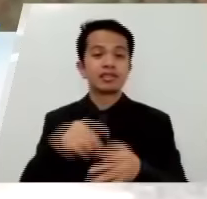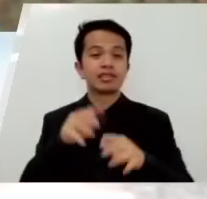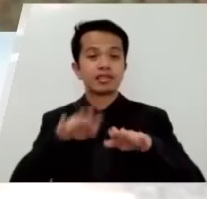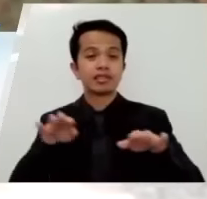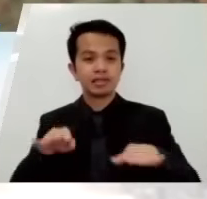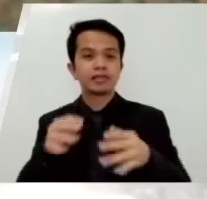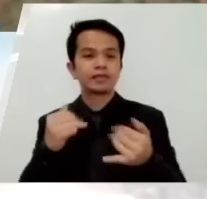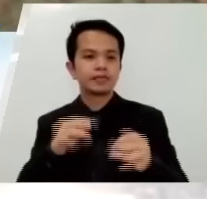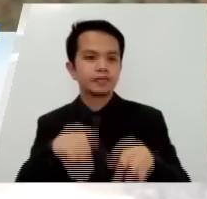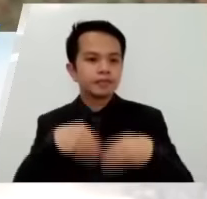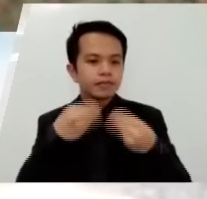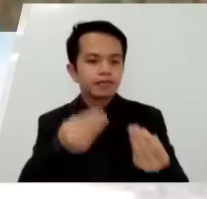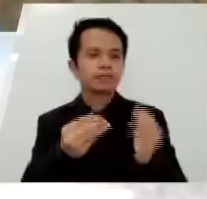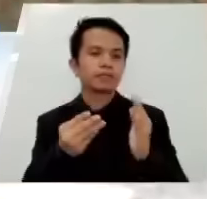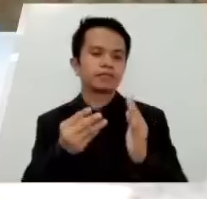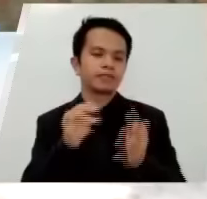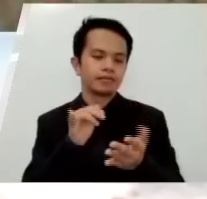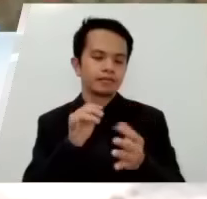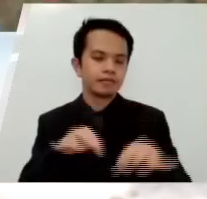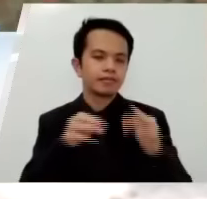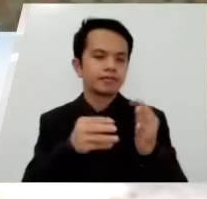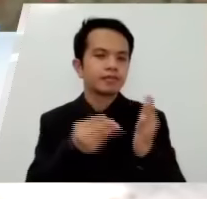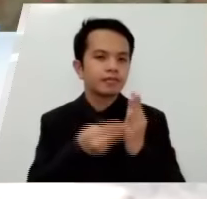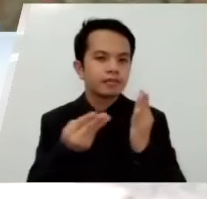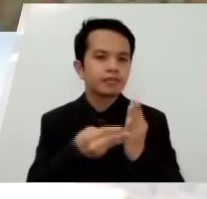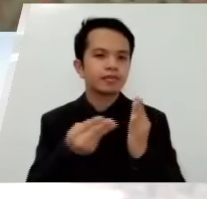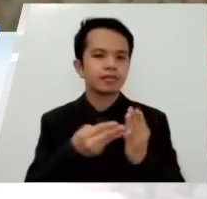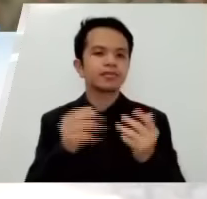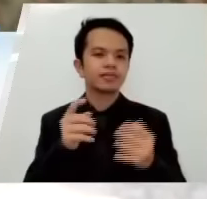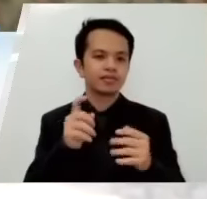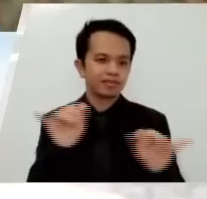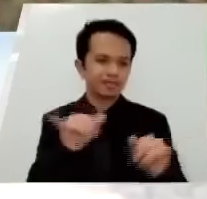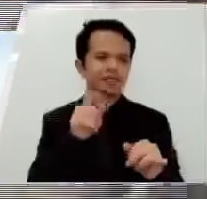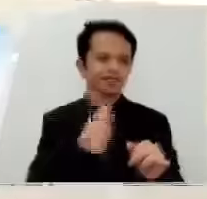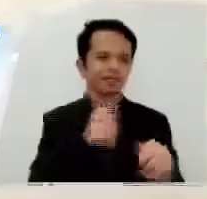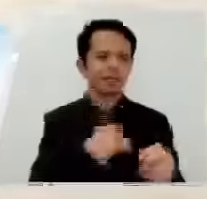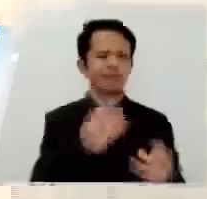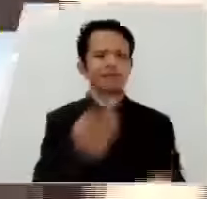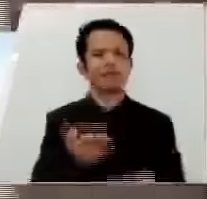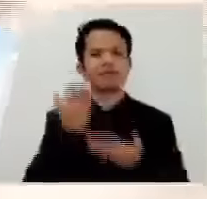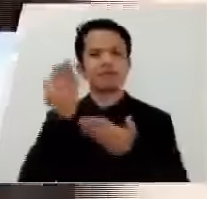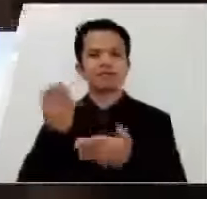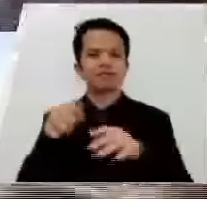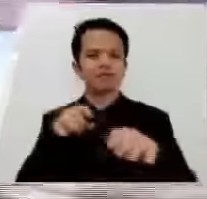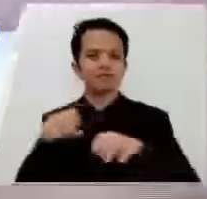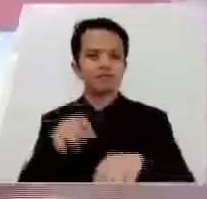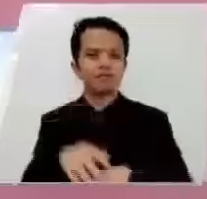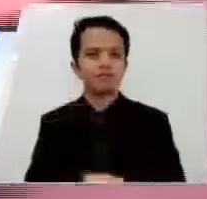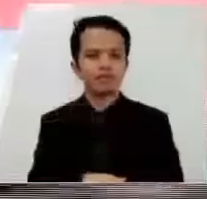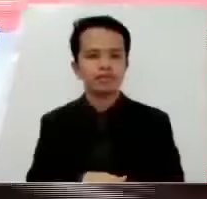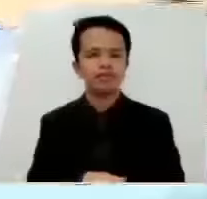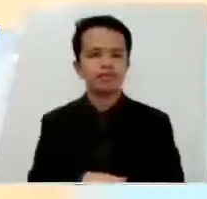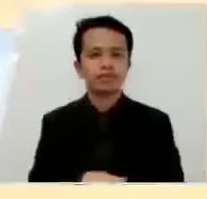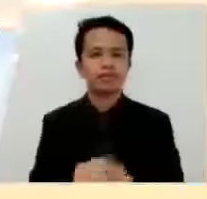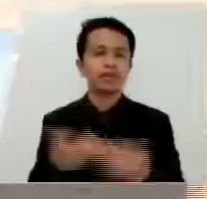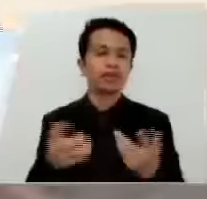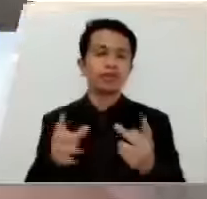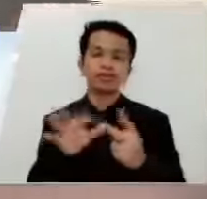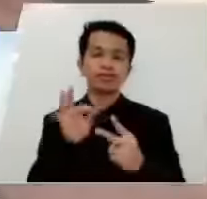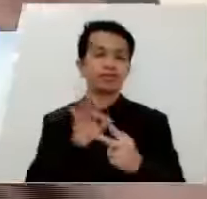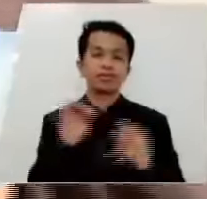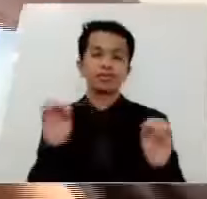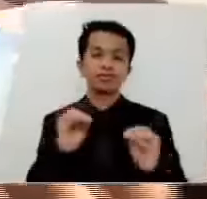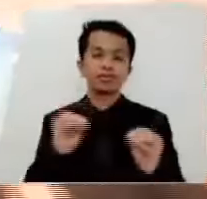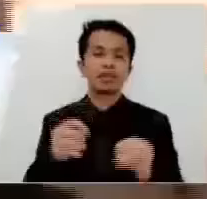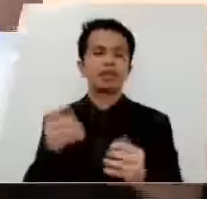mga module. At the same time, nagsasubmit din yung mga bata ng kanilang mga activities. Walang choice si Mas Roor na nagbebenta ng mga damit